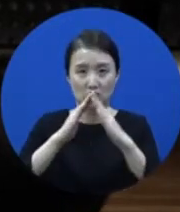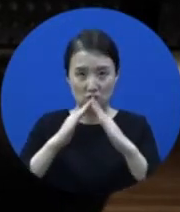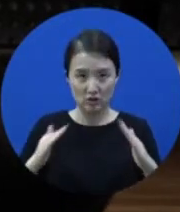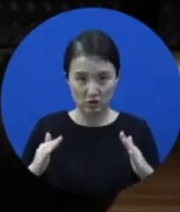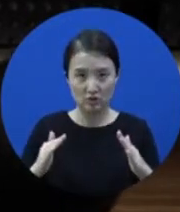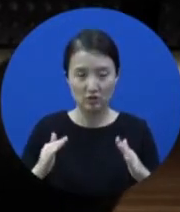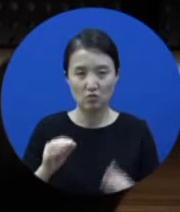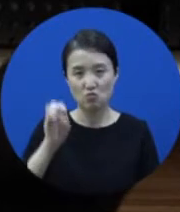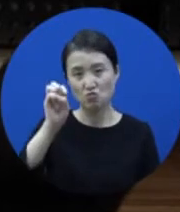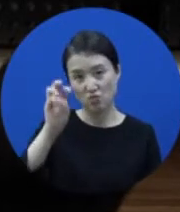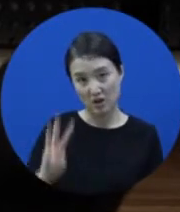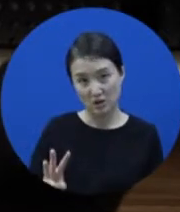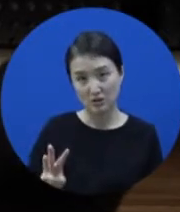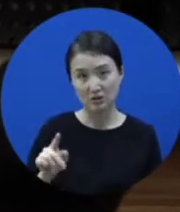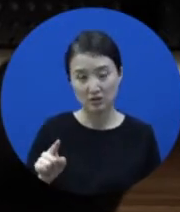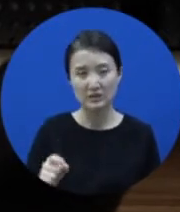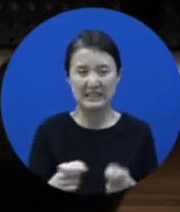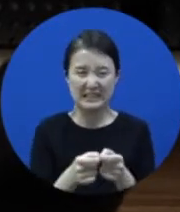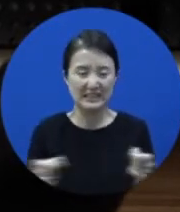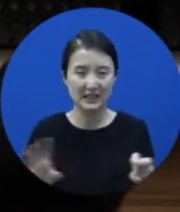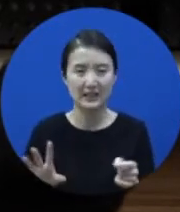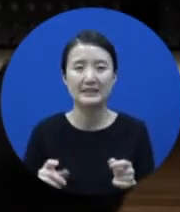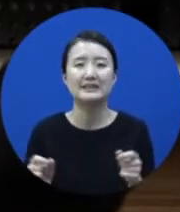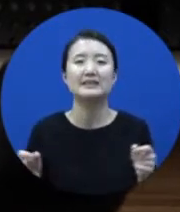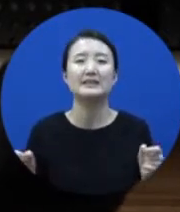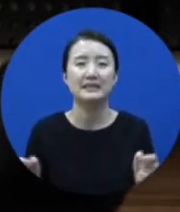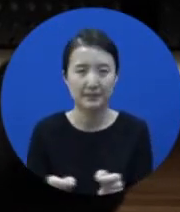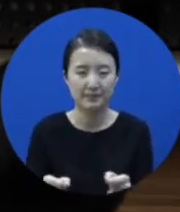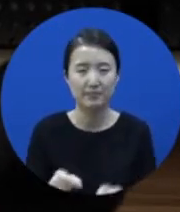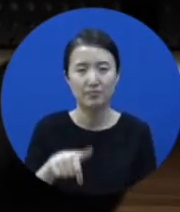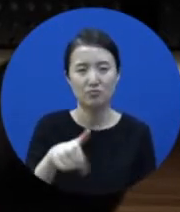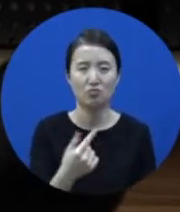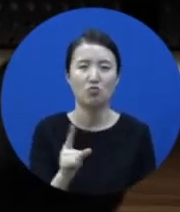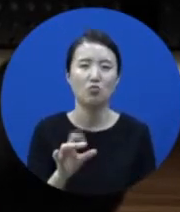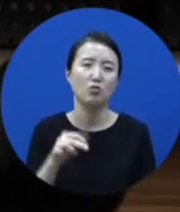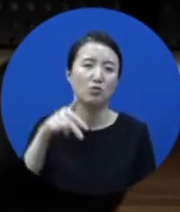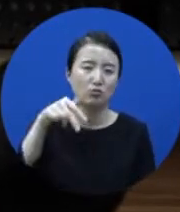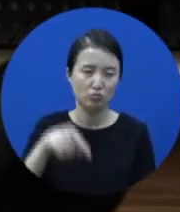모르셨죠? 네. 전라도 광주요. 이렇게 저게 길게